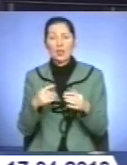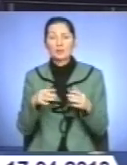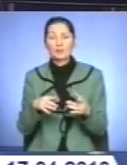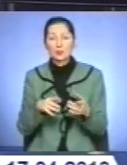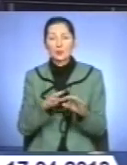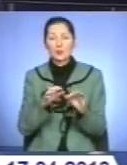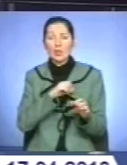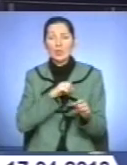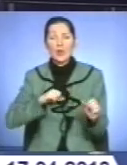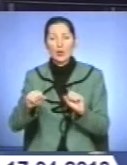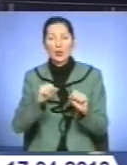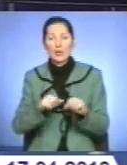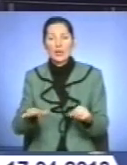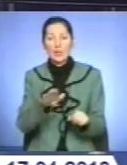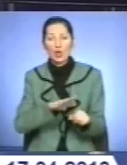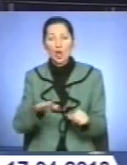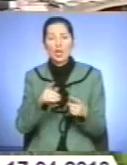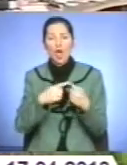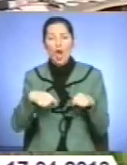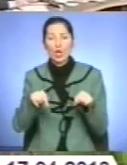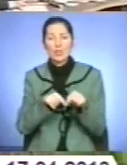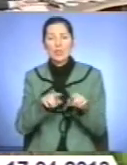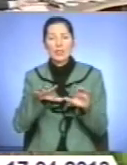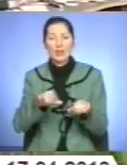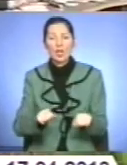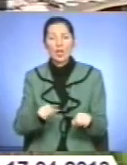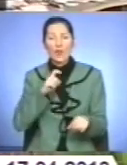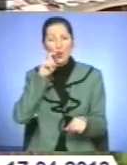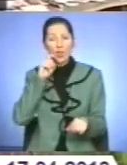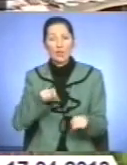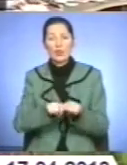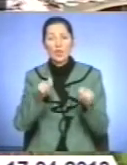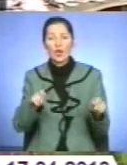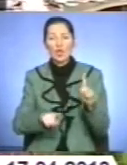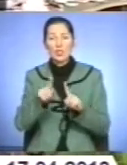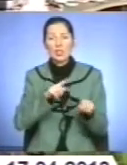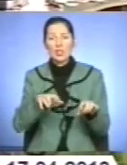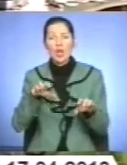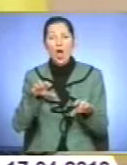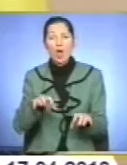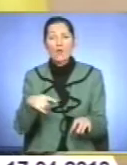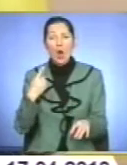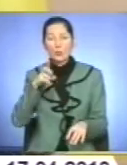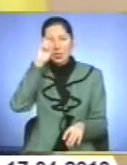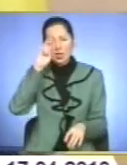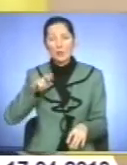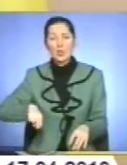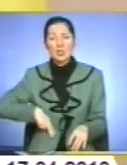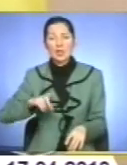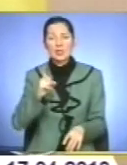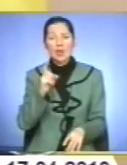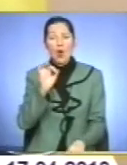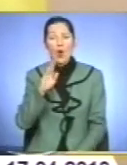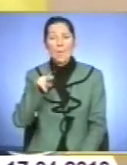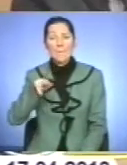територіальної організації влади в Україні. Відкриваючи засідання, голова облдержадміністрації Валентин Хоптян відзначив ті